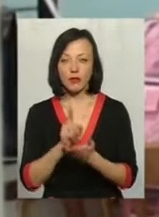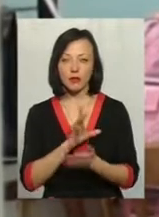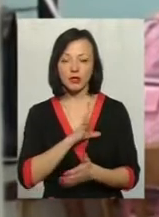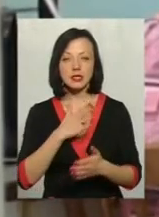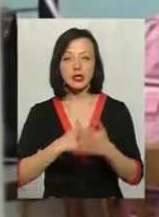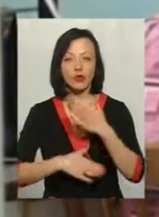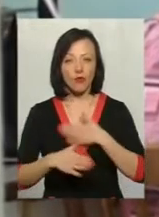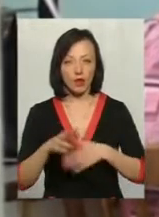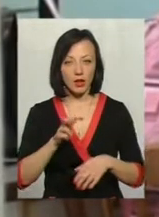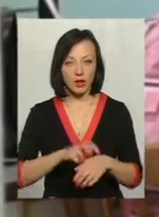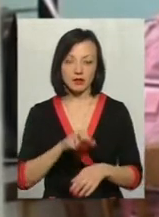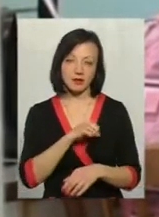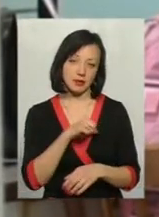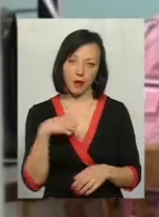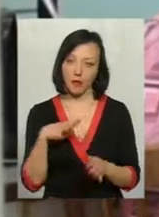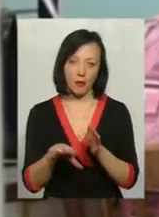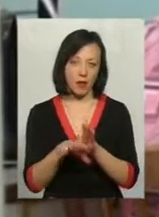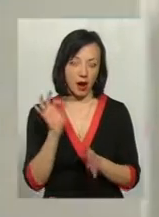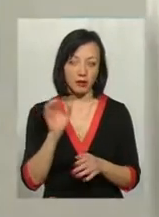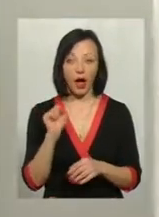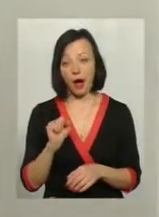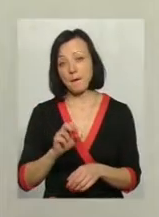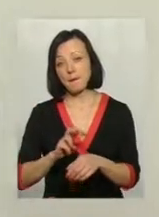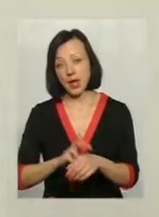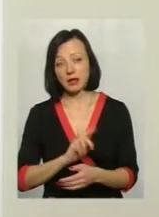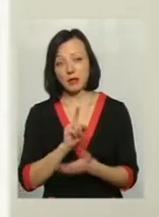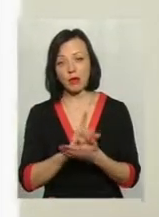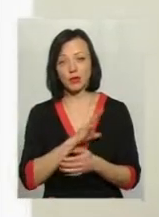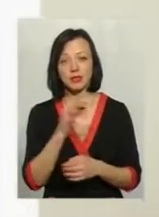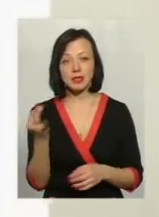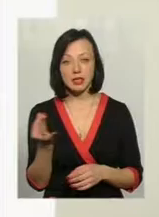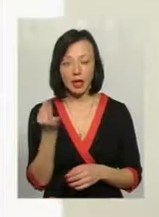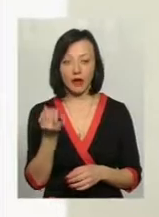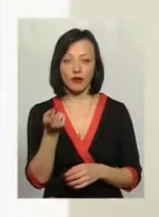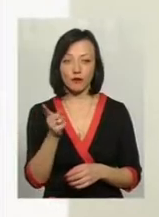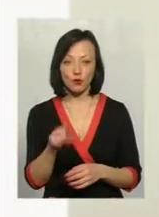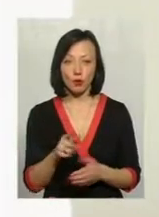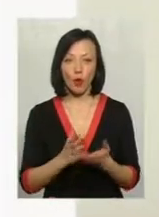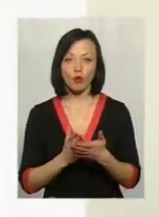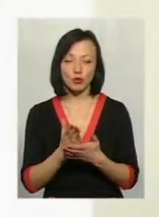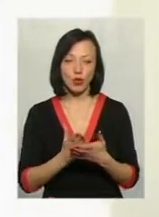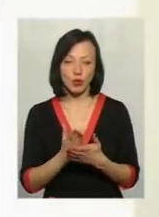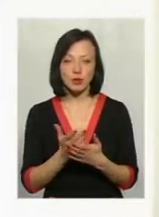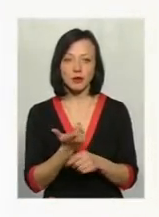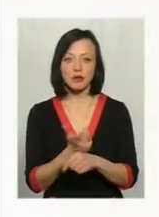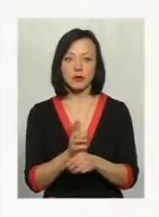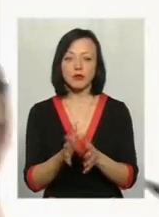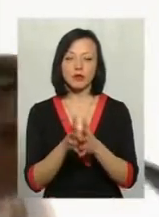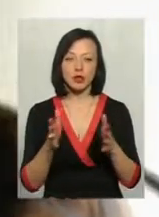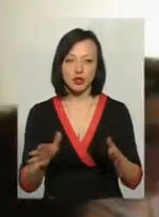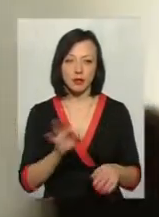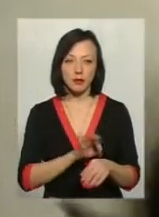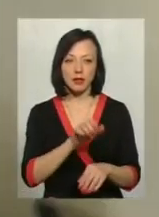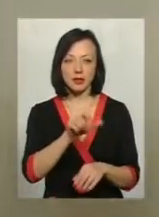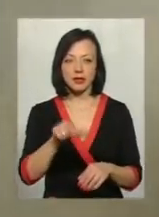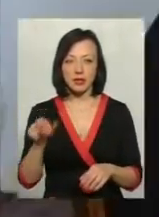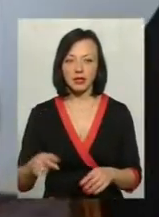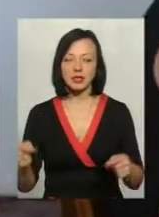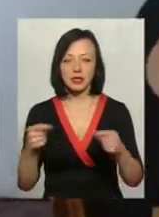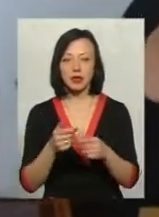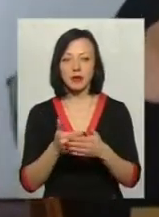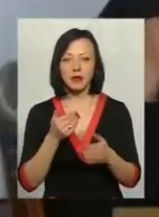задоволений лікарем, бо сам його обиратиме, а медики мають бути зацікавлені у тому, щоб обслуговувати якомога більше пацієнтів. Бо саме